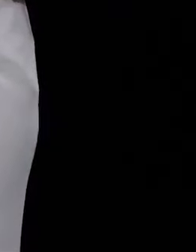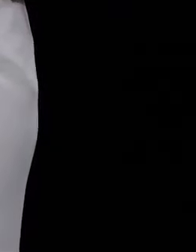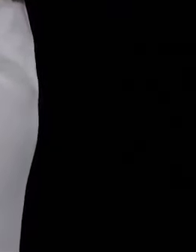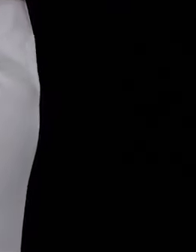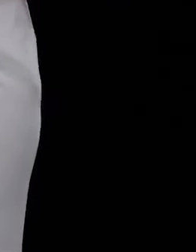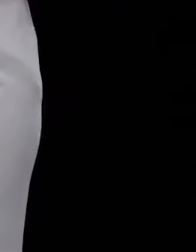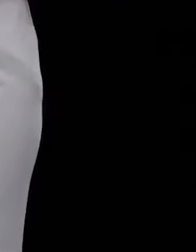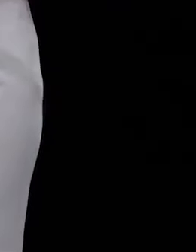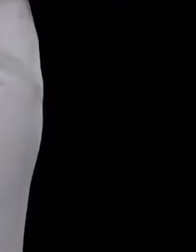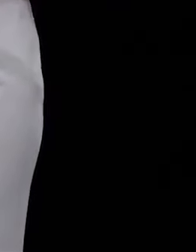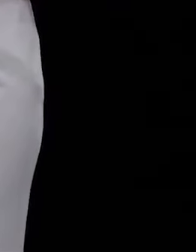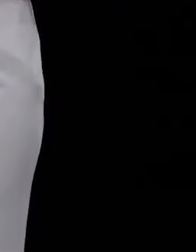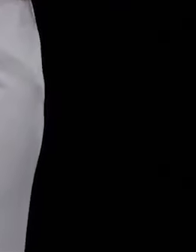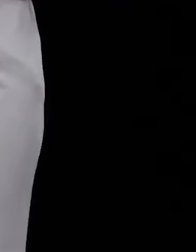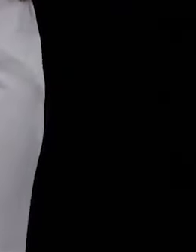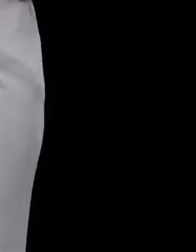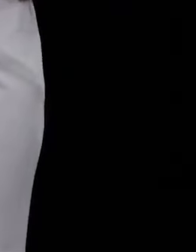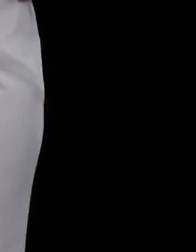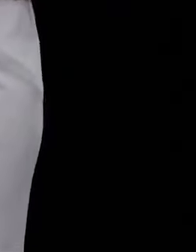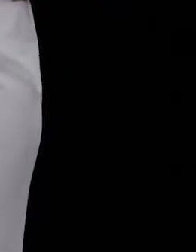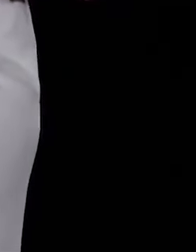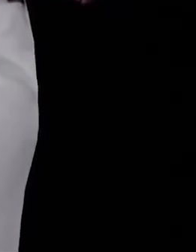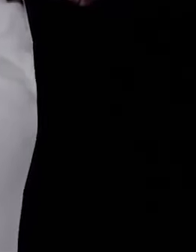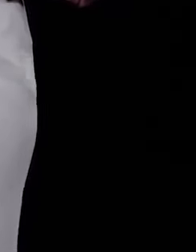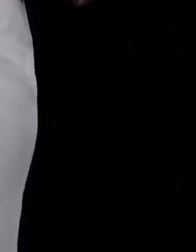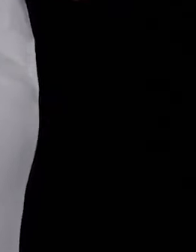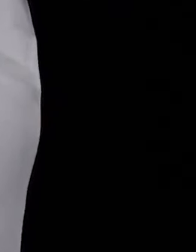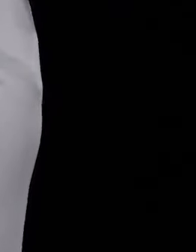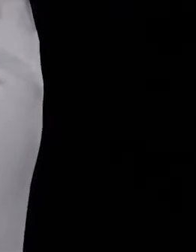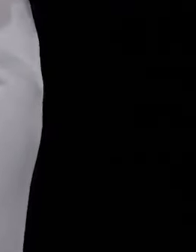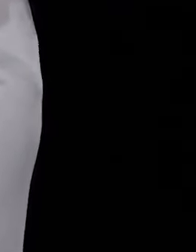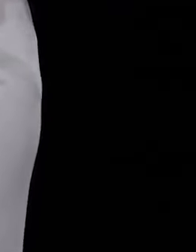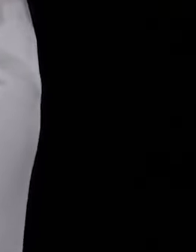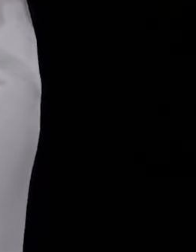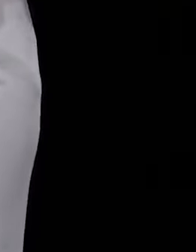내손안에 뉴스 광주 NBC 뉴스 유튜브 구독으로 함께하세요